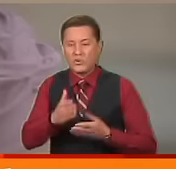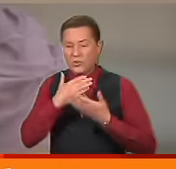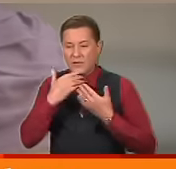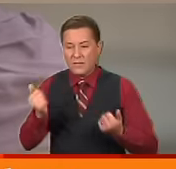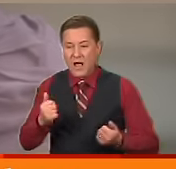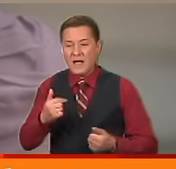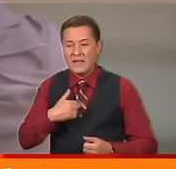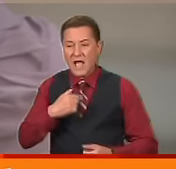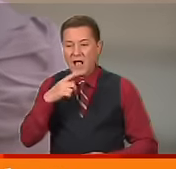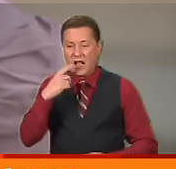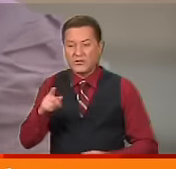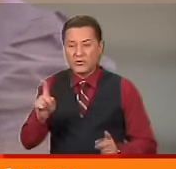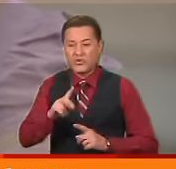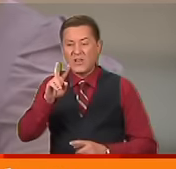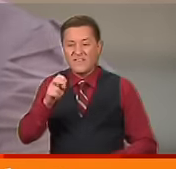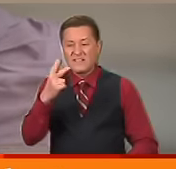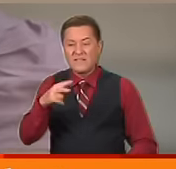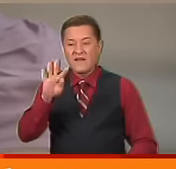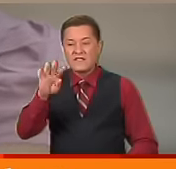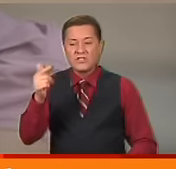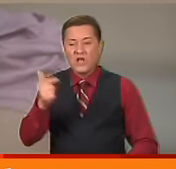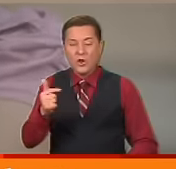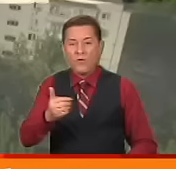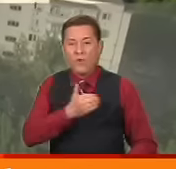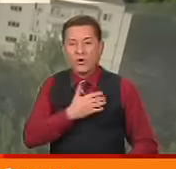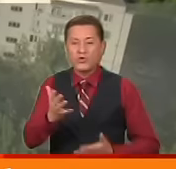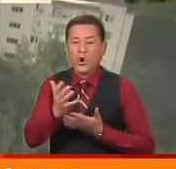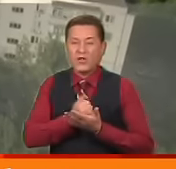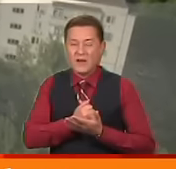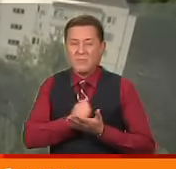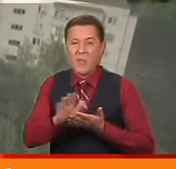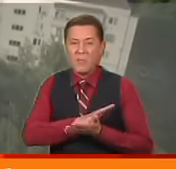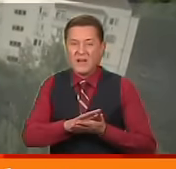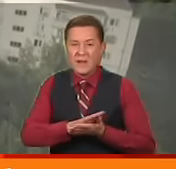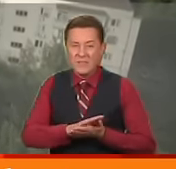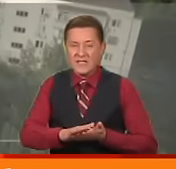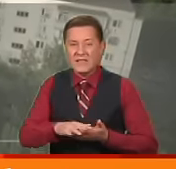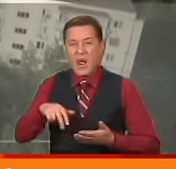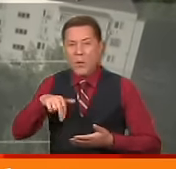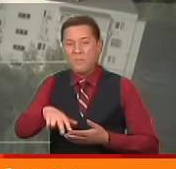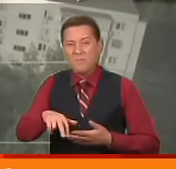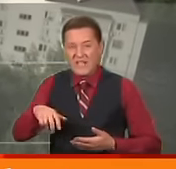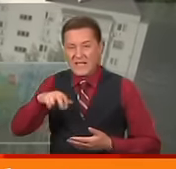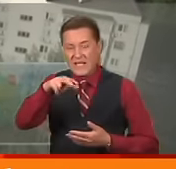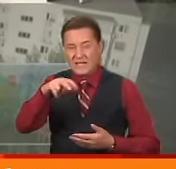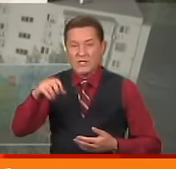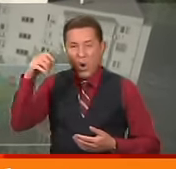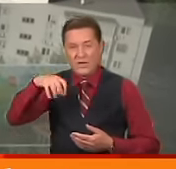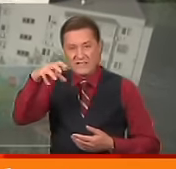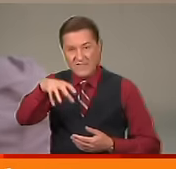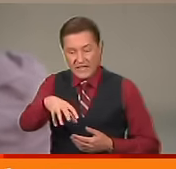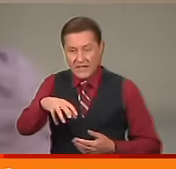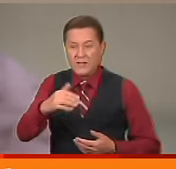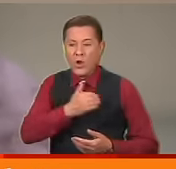А я кажу, що до 224 гривні я хочу отримати прибраний під'їзд, освітлений під'їзд. Я